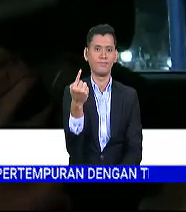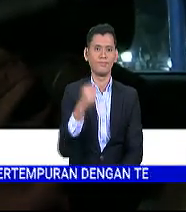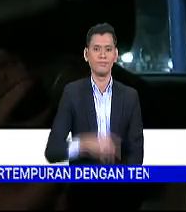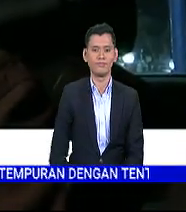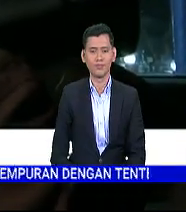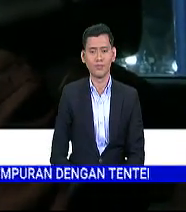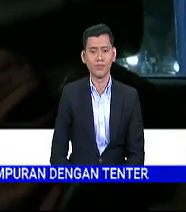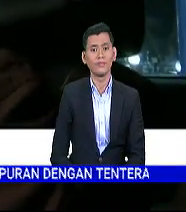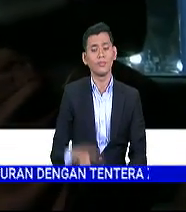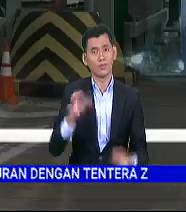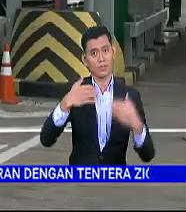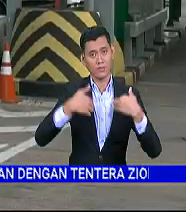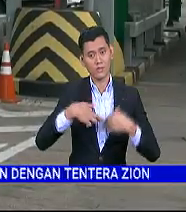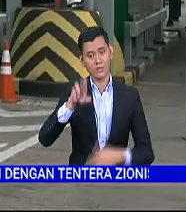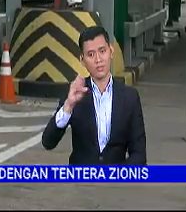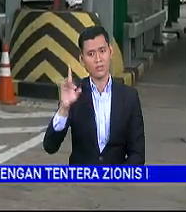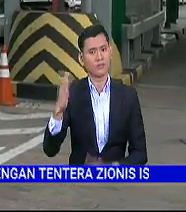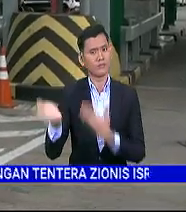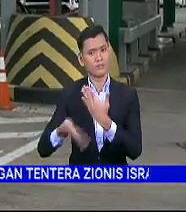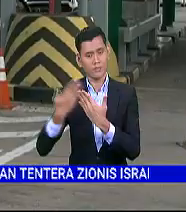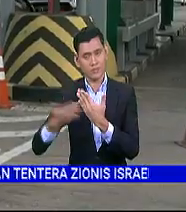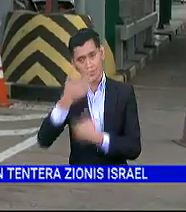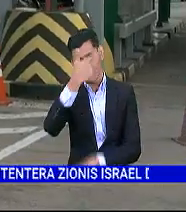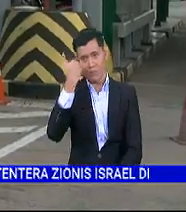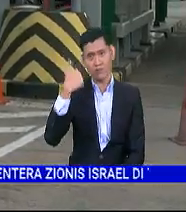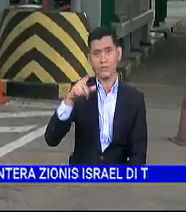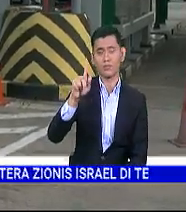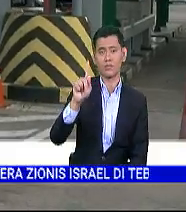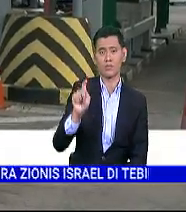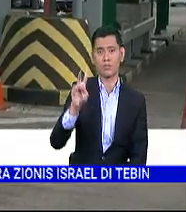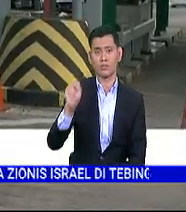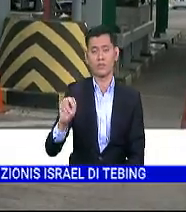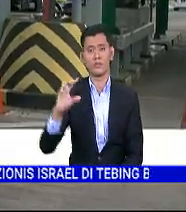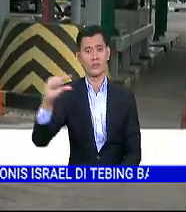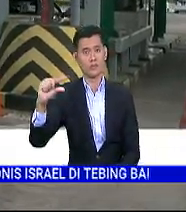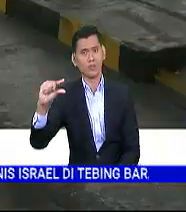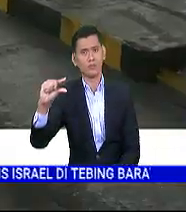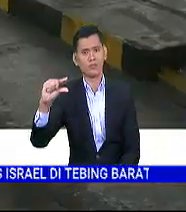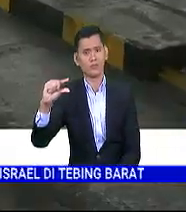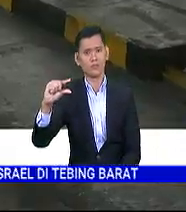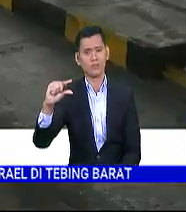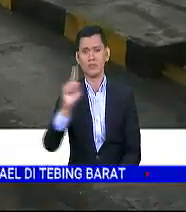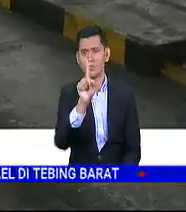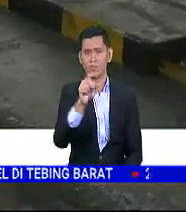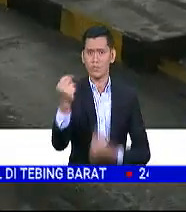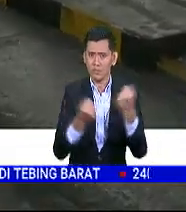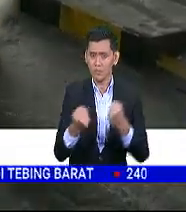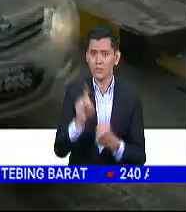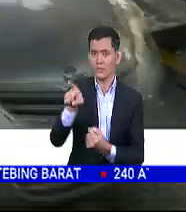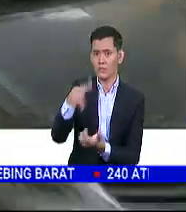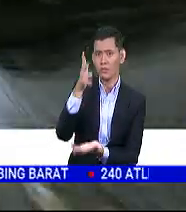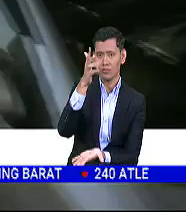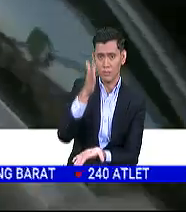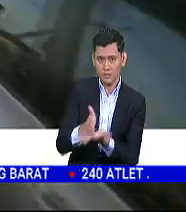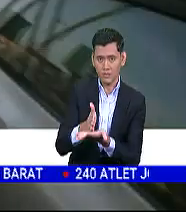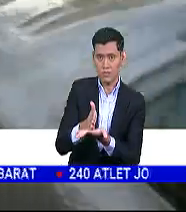banyak soft dah. Bila sebab Touch and Go ni kan, dia satu kereta tu sampai dia nak kena berhenti, dia nak